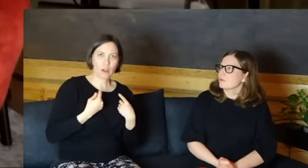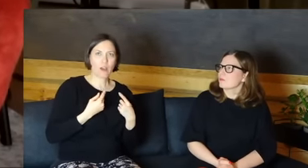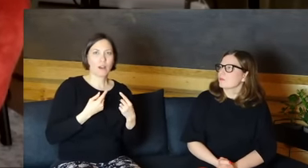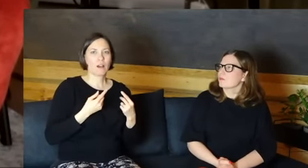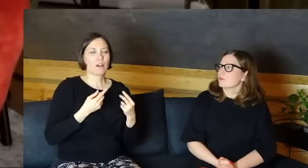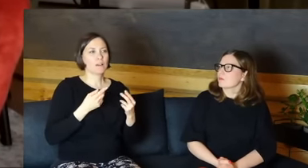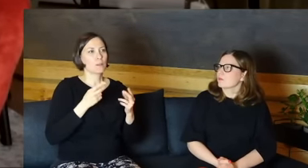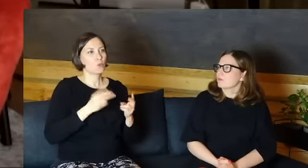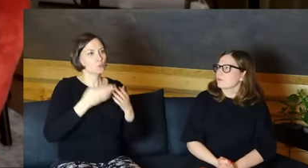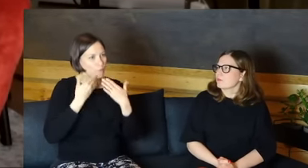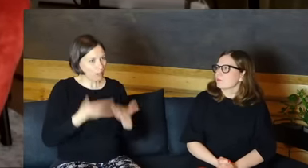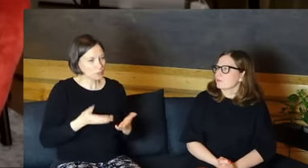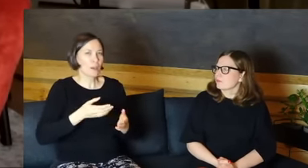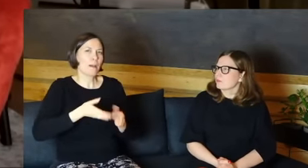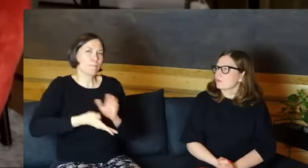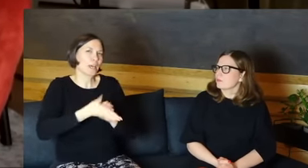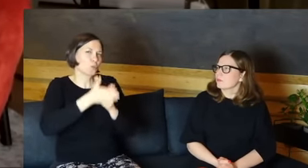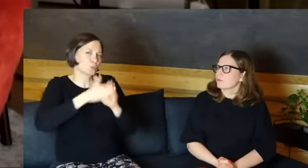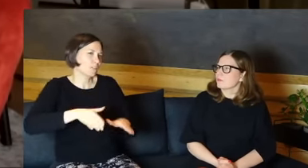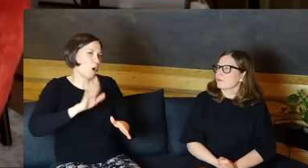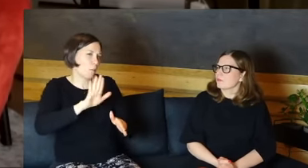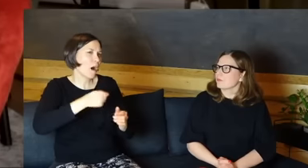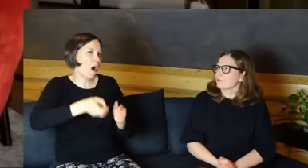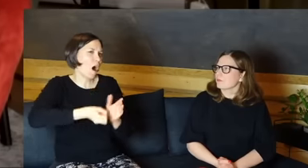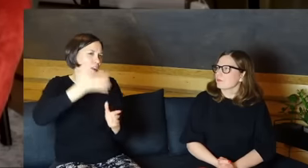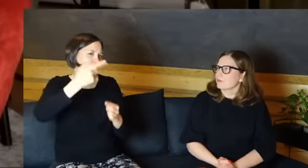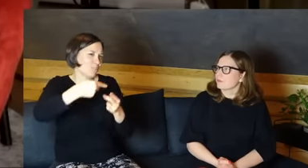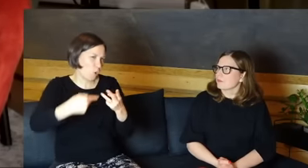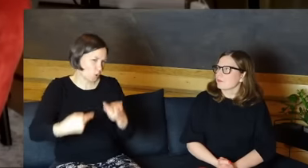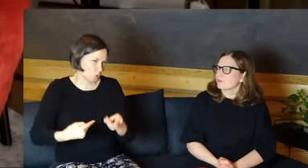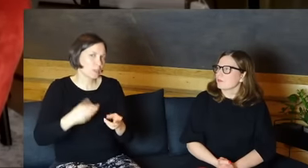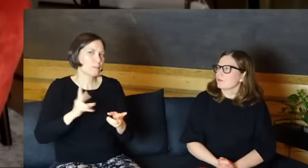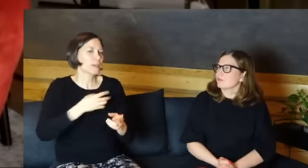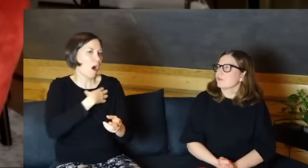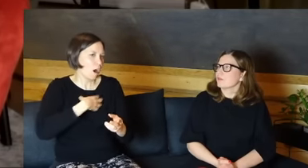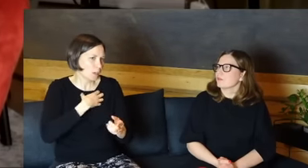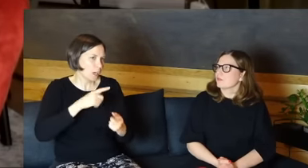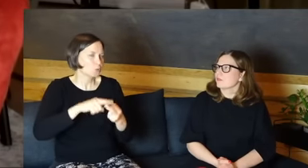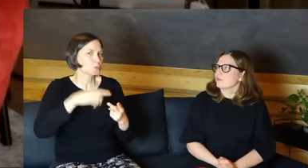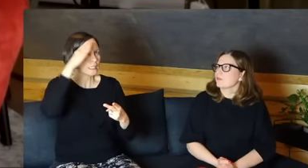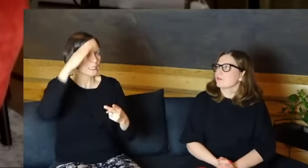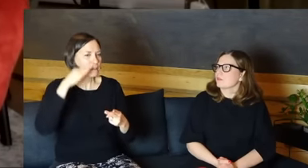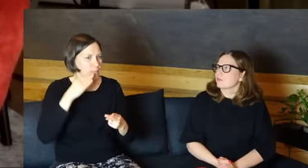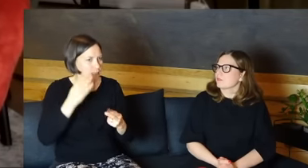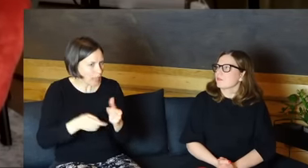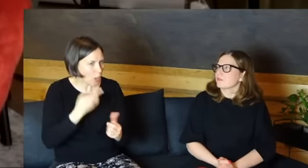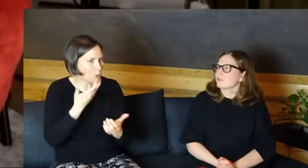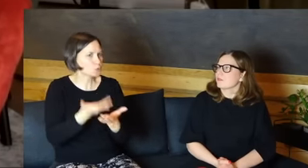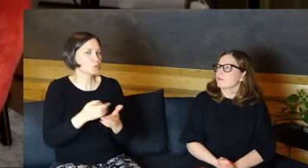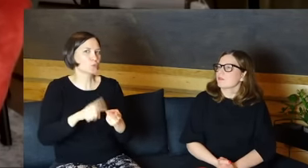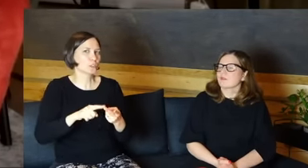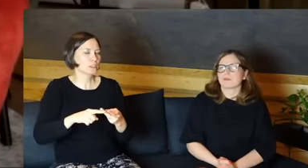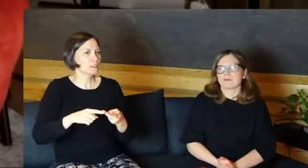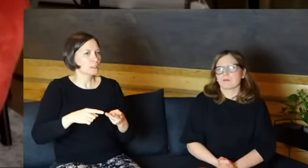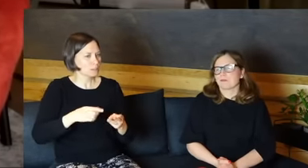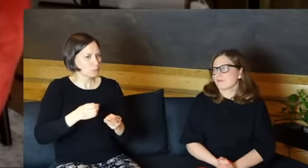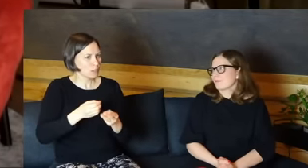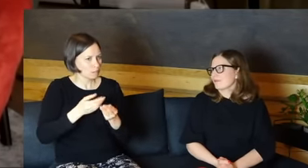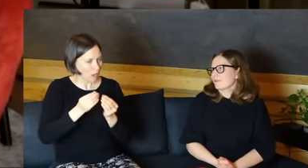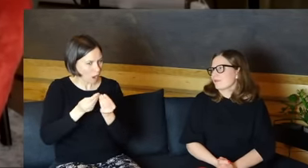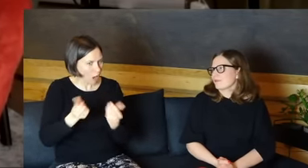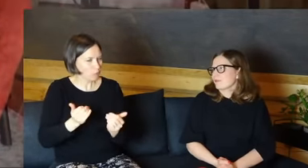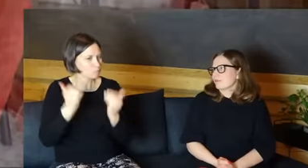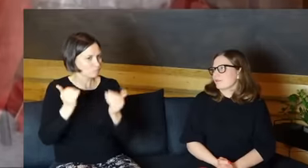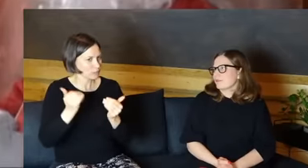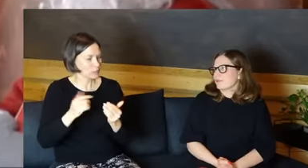perustavat arvot. Ahkeruus ja ihmisläheisyys ja tinkimätön laatu, niistä me tullaan tunturillakin puhutaan. Joo, just